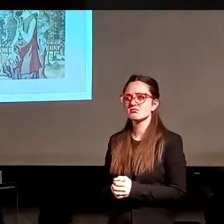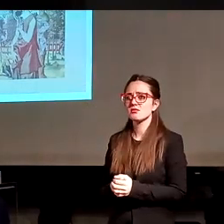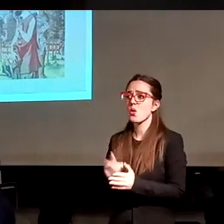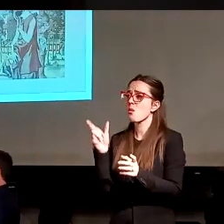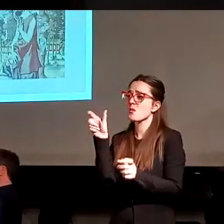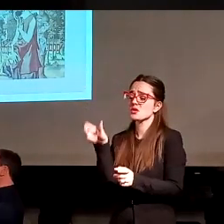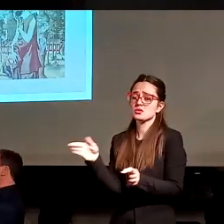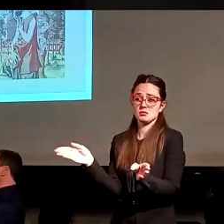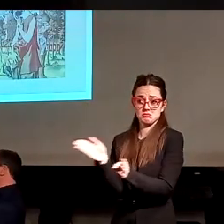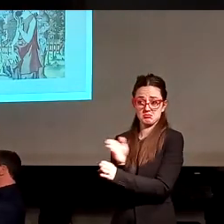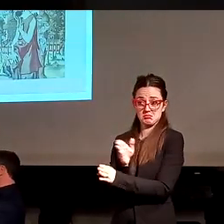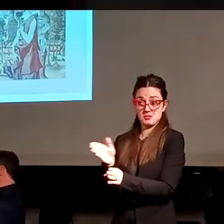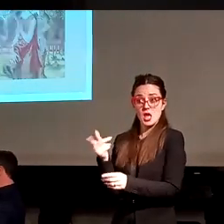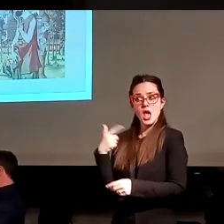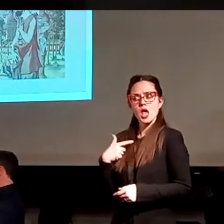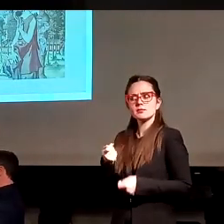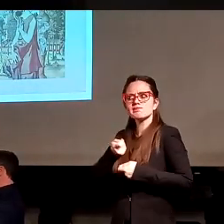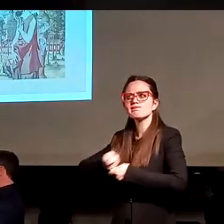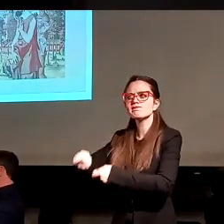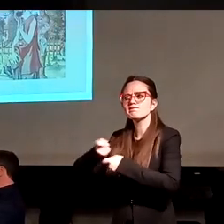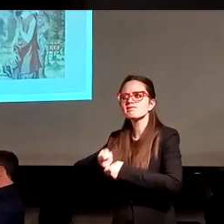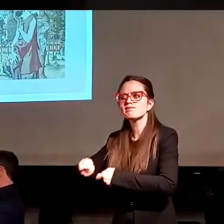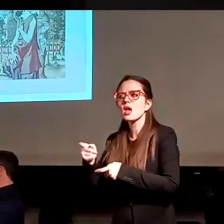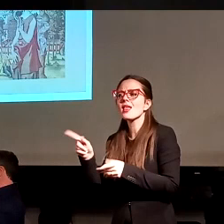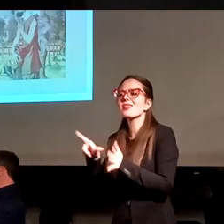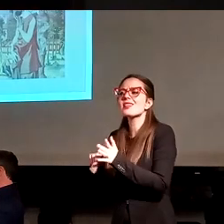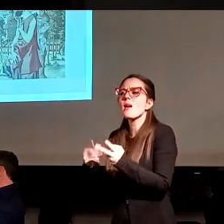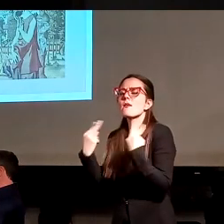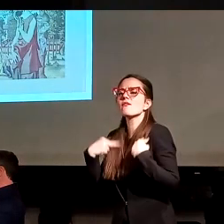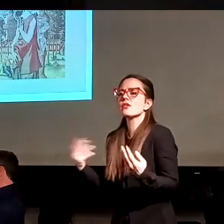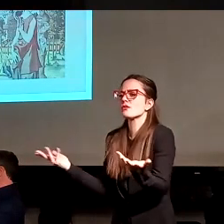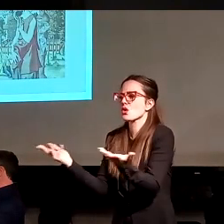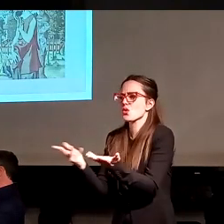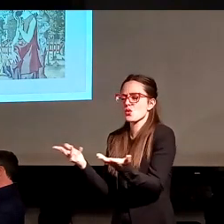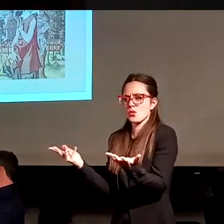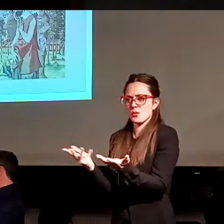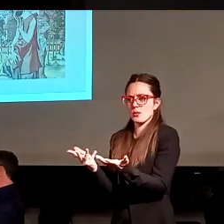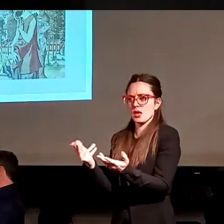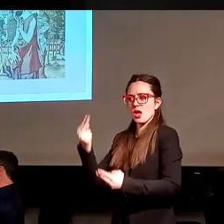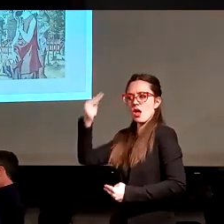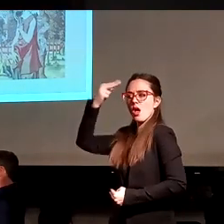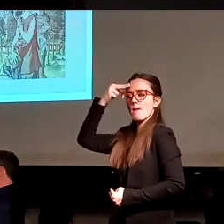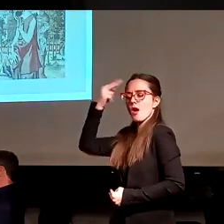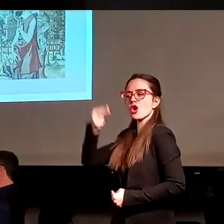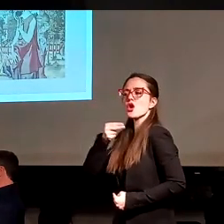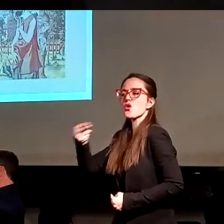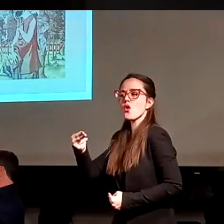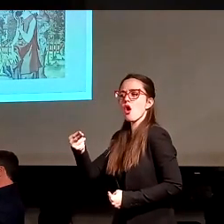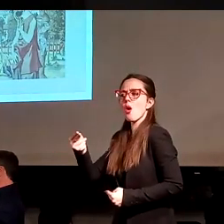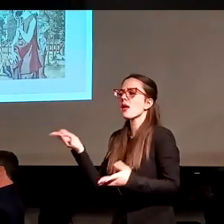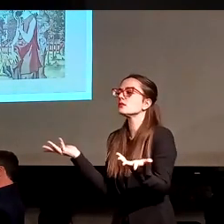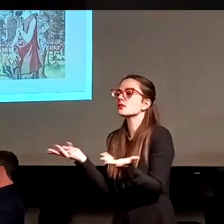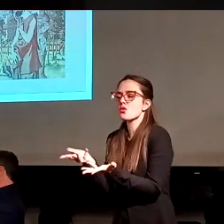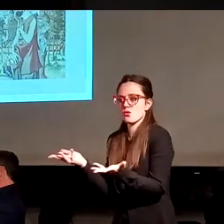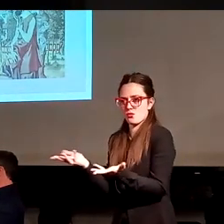cercare di ricordare nella sua percezione esatta del tempo la sua memoria per i nomi propri